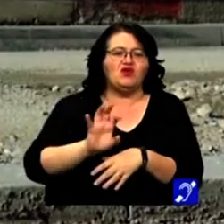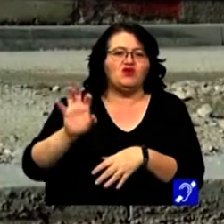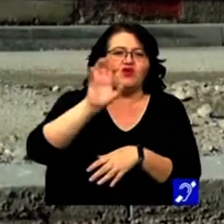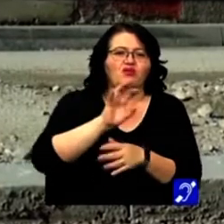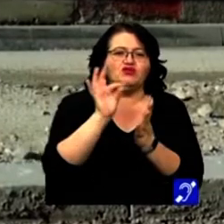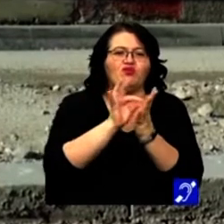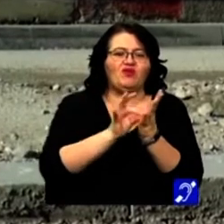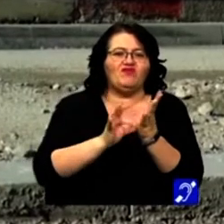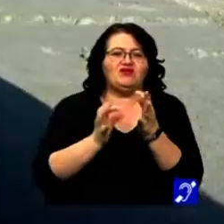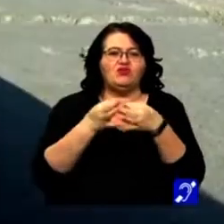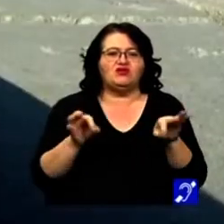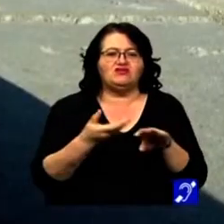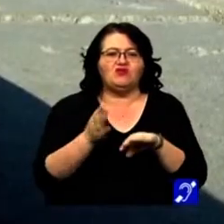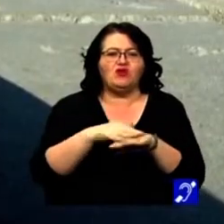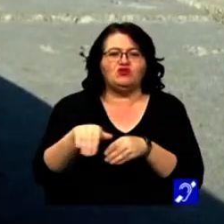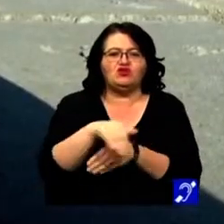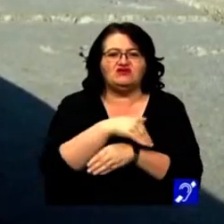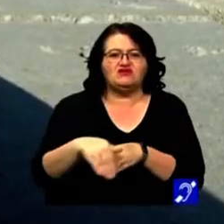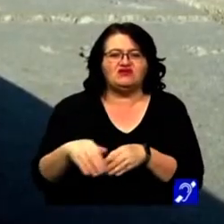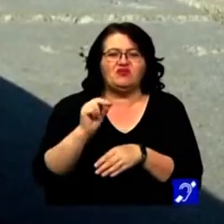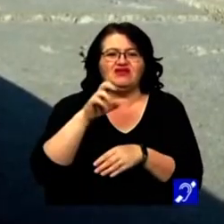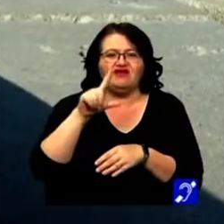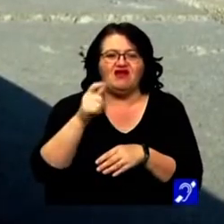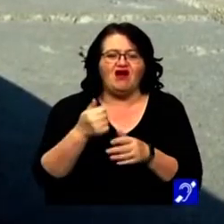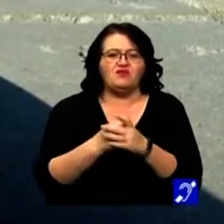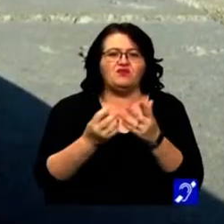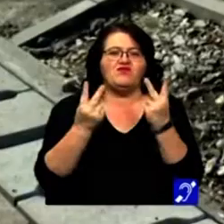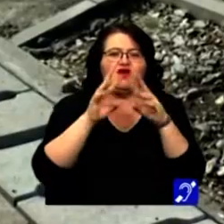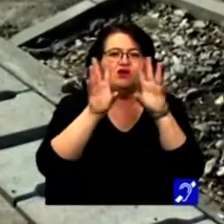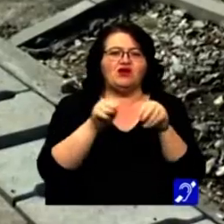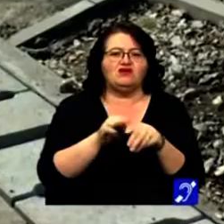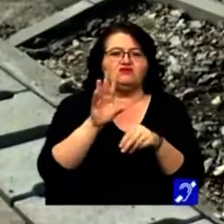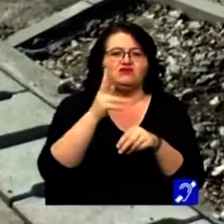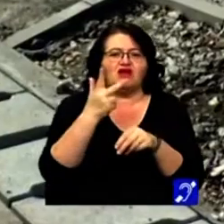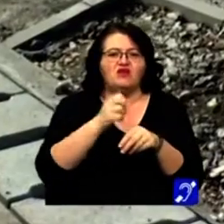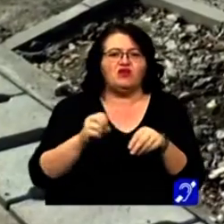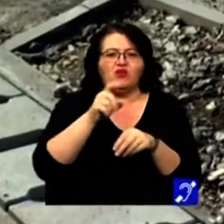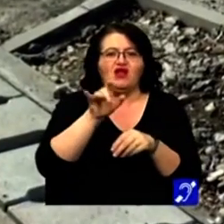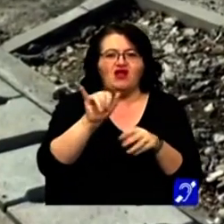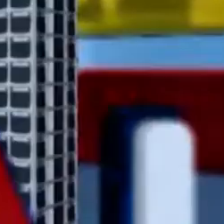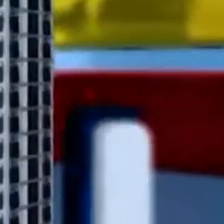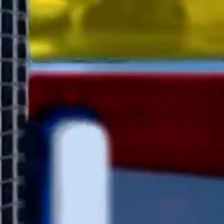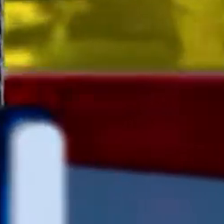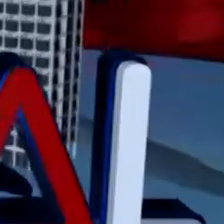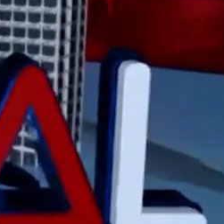și prevede modernizarea mai multor străzi în orașul Petrila. Valoarea sa este de circa 3 milioane de lei.